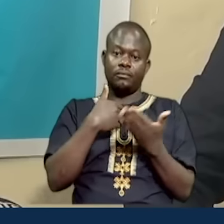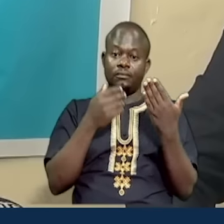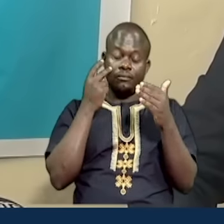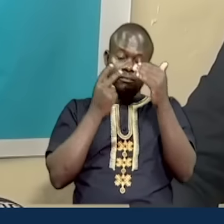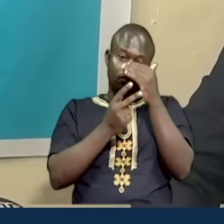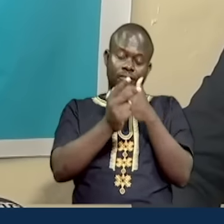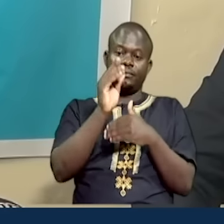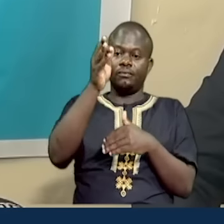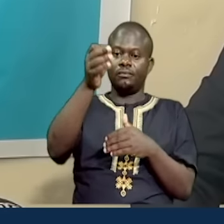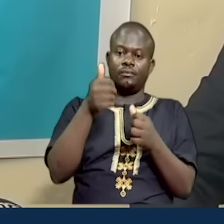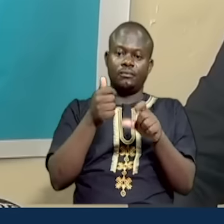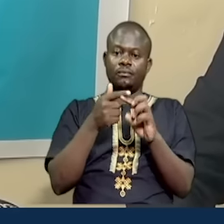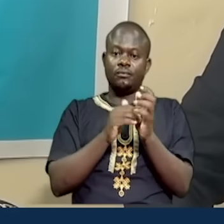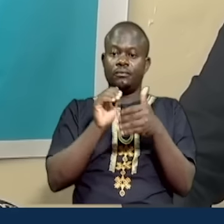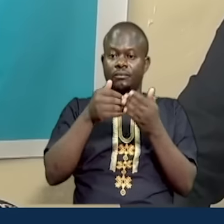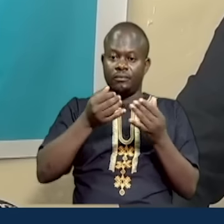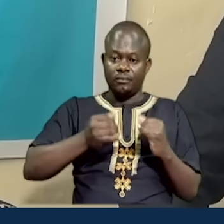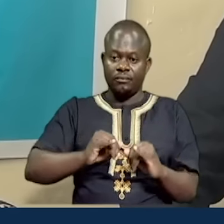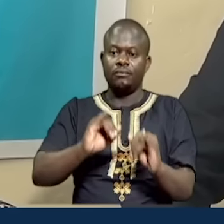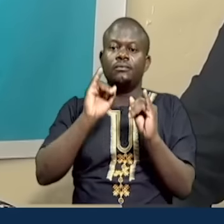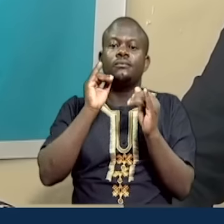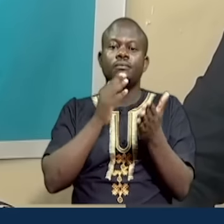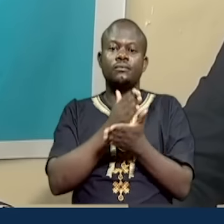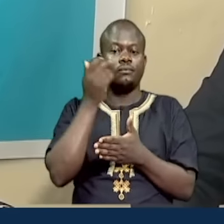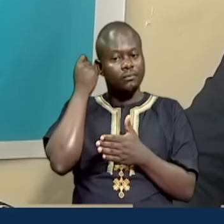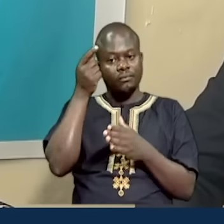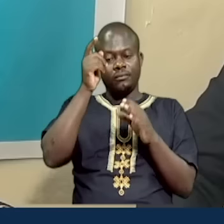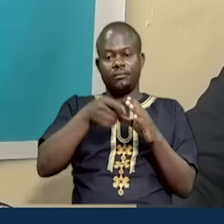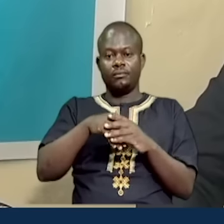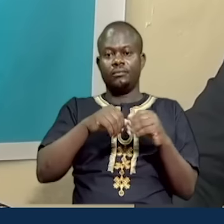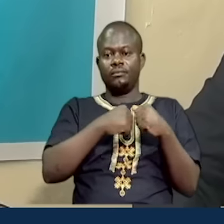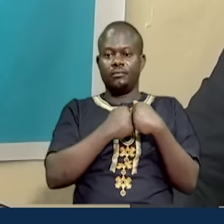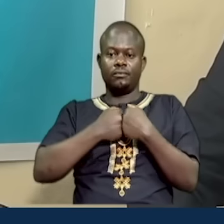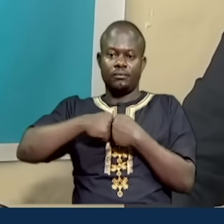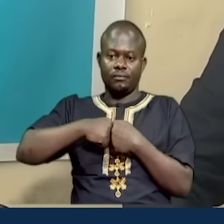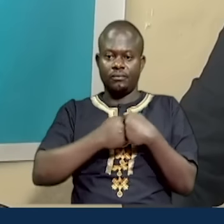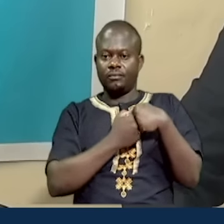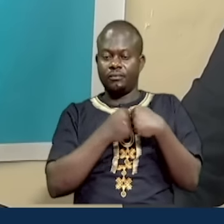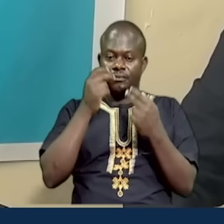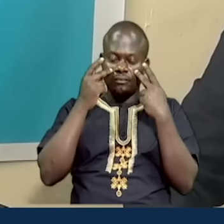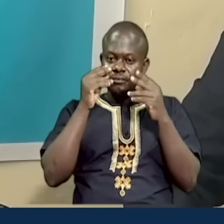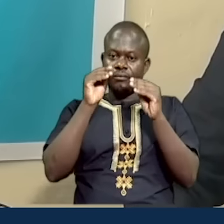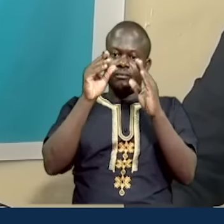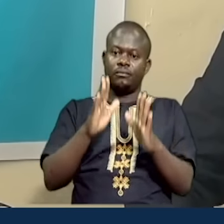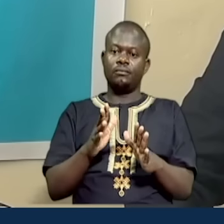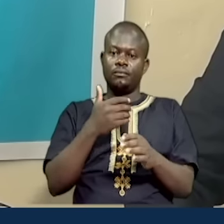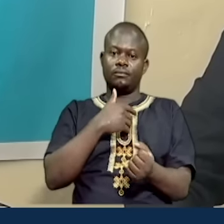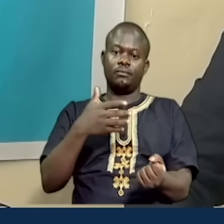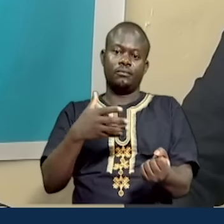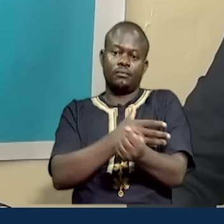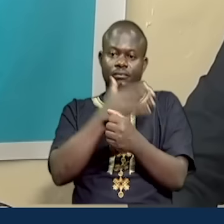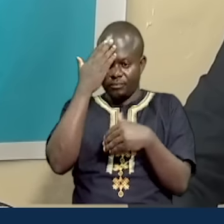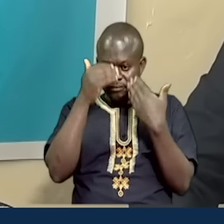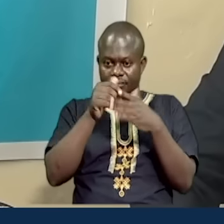nziza cyane, ariko uburyo bwo kwishyira mu bikorwa nyine niyo haza ngo zacyange navuze kubona abarimu bafite ubushobozi kugira